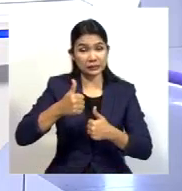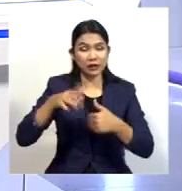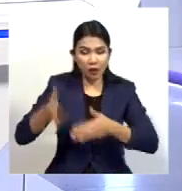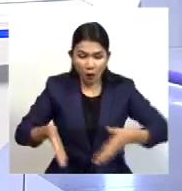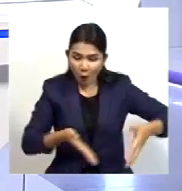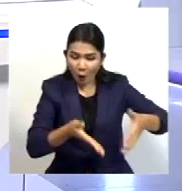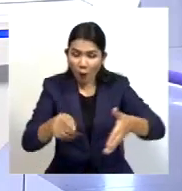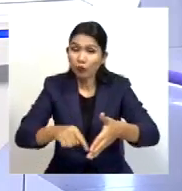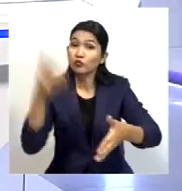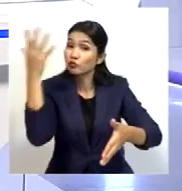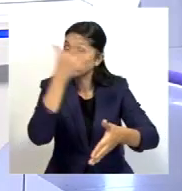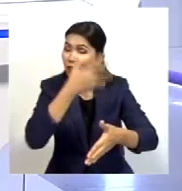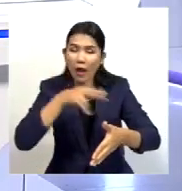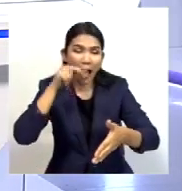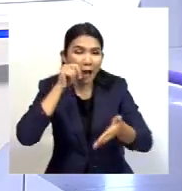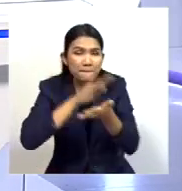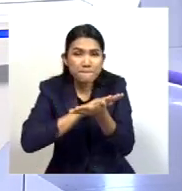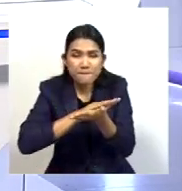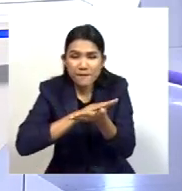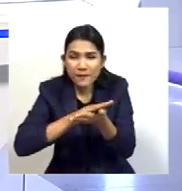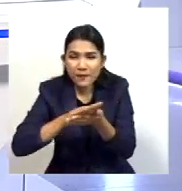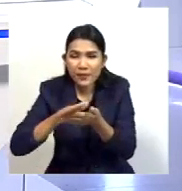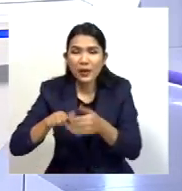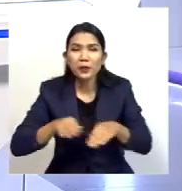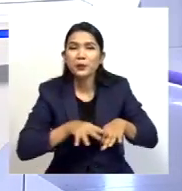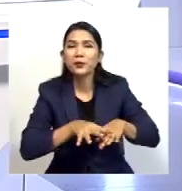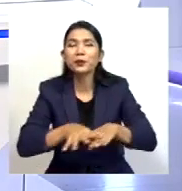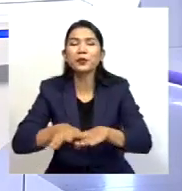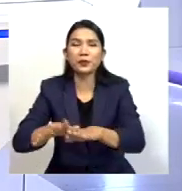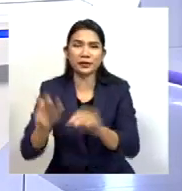ลับมาสวยน้ำใสไหลเย็นๆได้ดังเดิมครับ